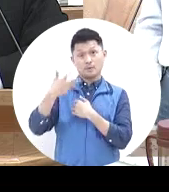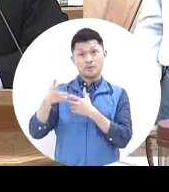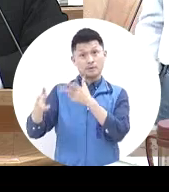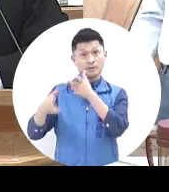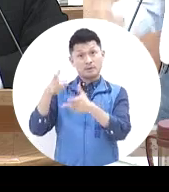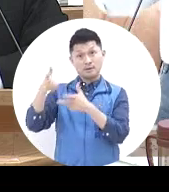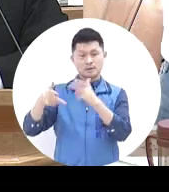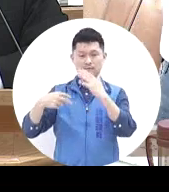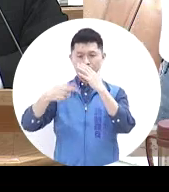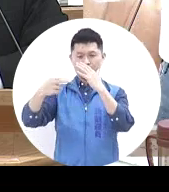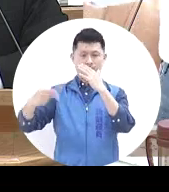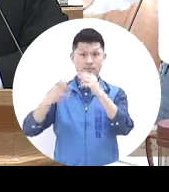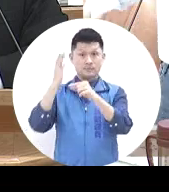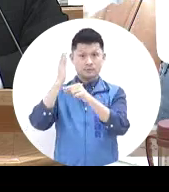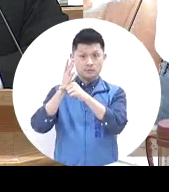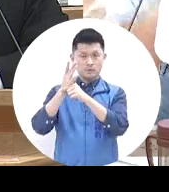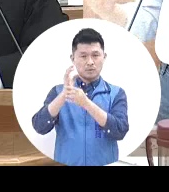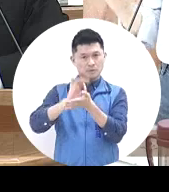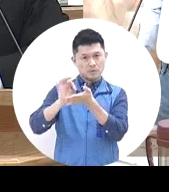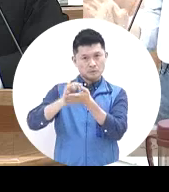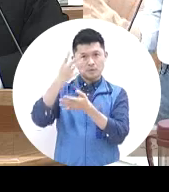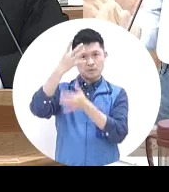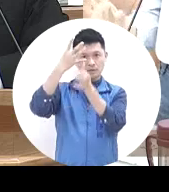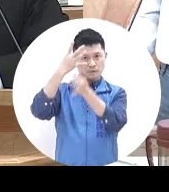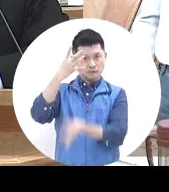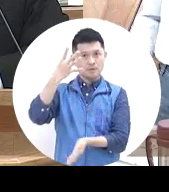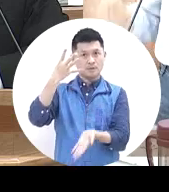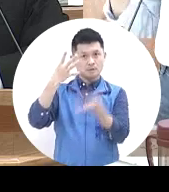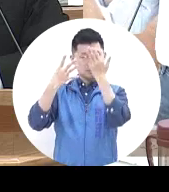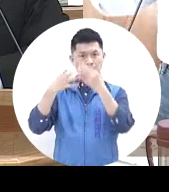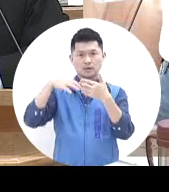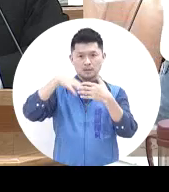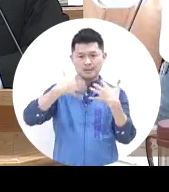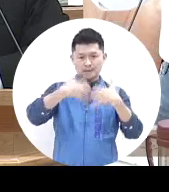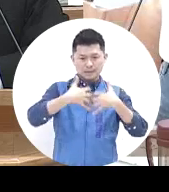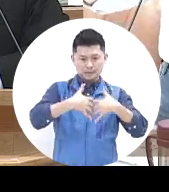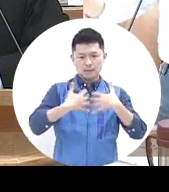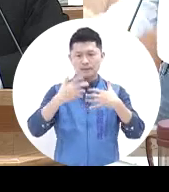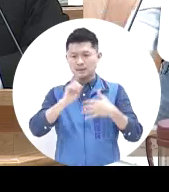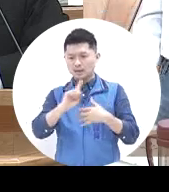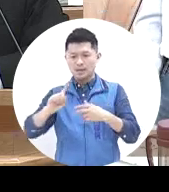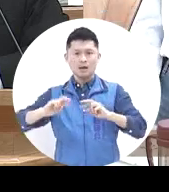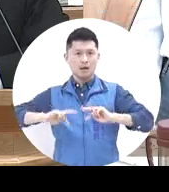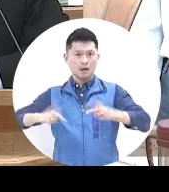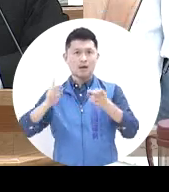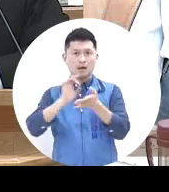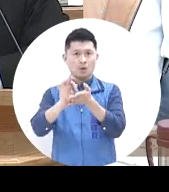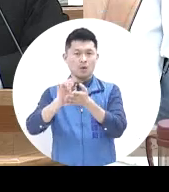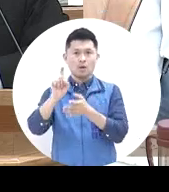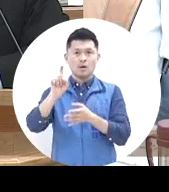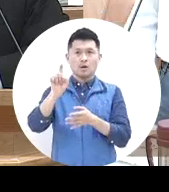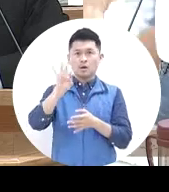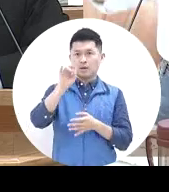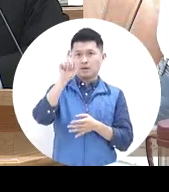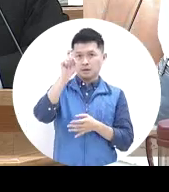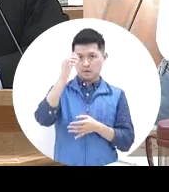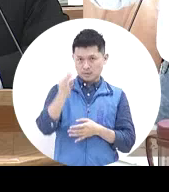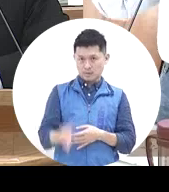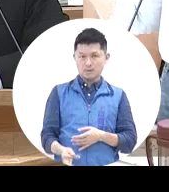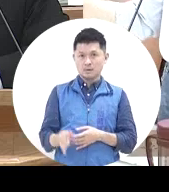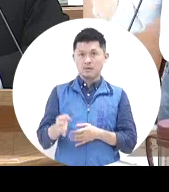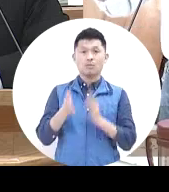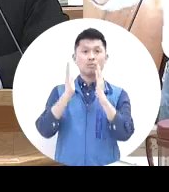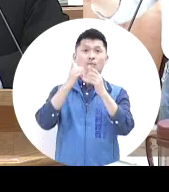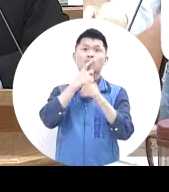缮？爱四亿外，内底设备若要更新，爱几啊十亿。我讲向中央讨，你甲我